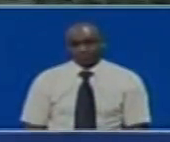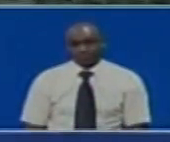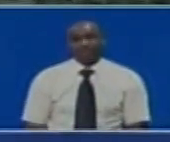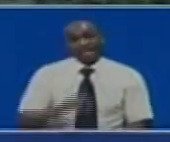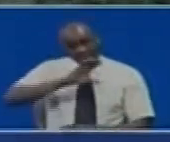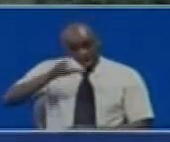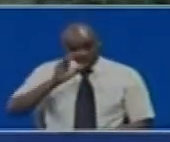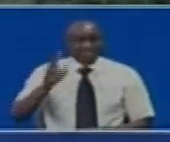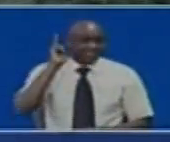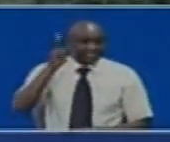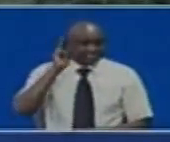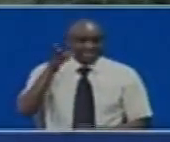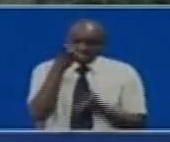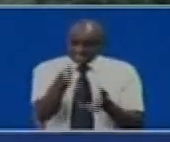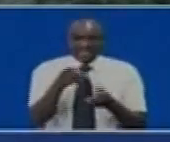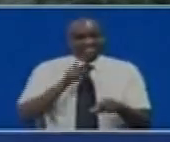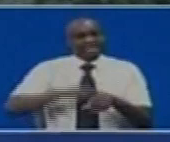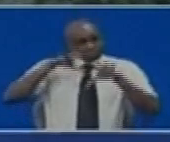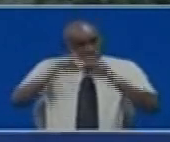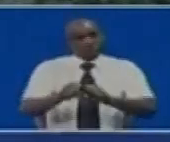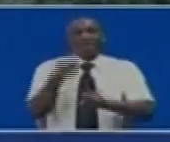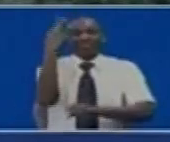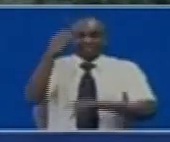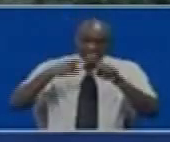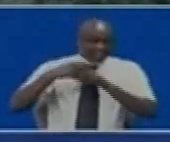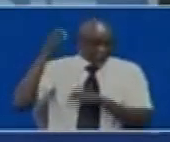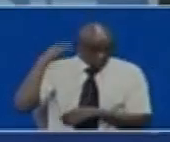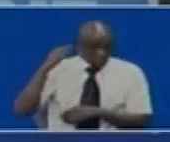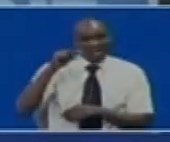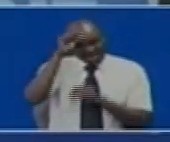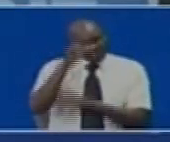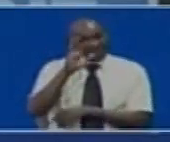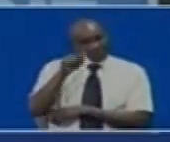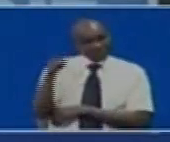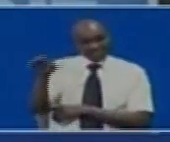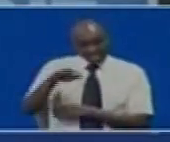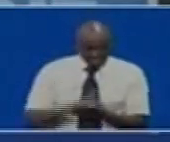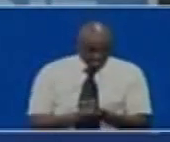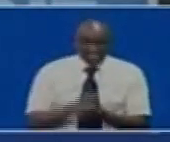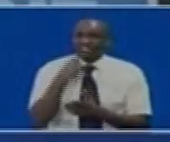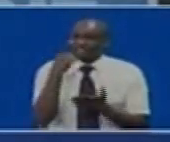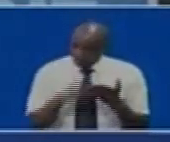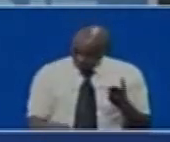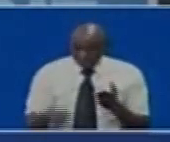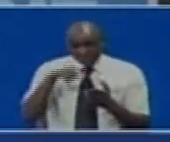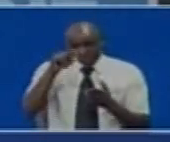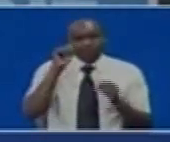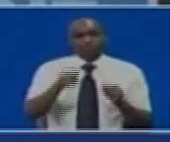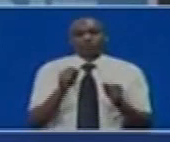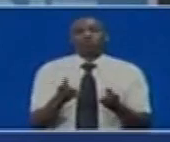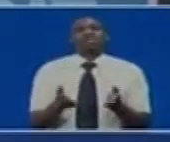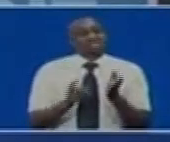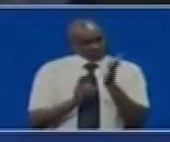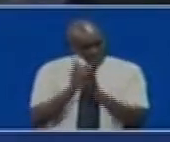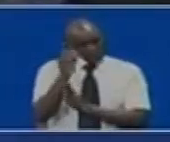Kaunti ya Kisii iliposhika ushukani miaka mitatu iliyopita, gavana wa kaunti hiyo James Omari Bongwae alisema kuwa angeboresha maisha ya watu wa